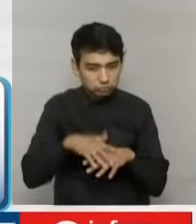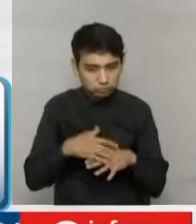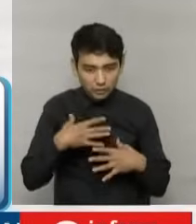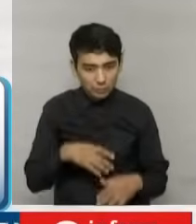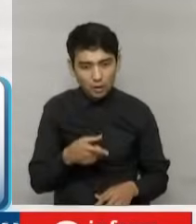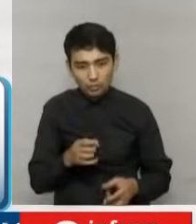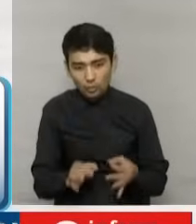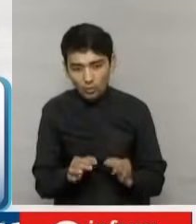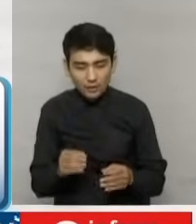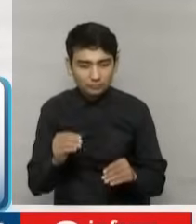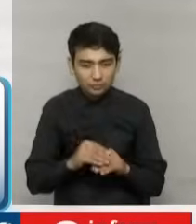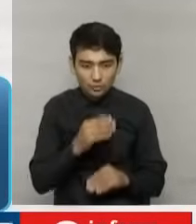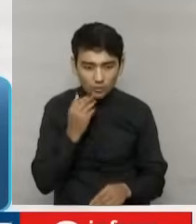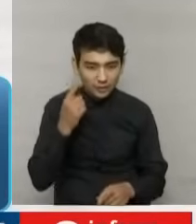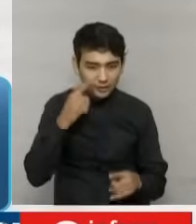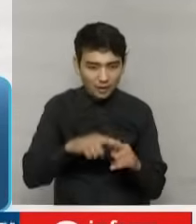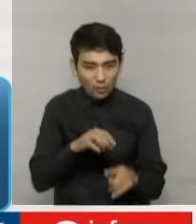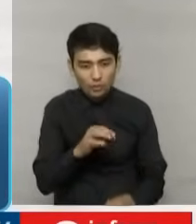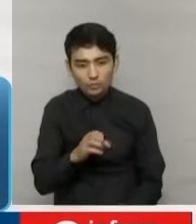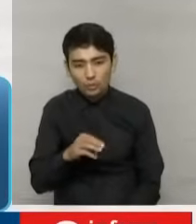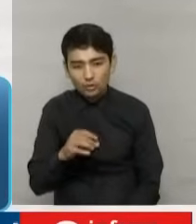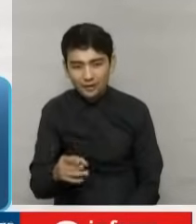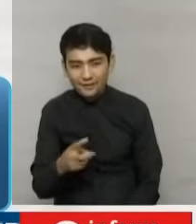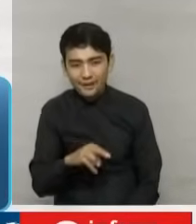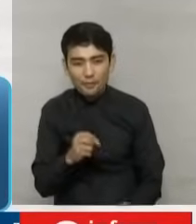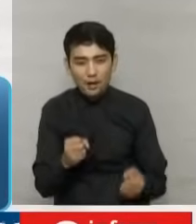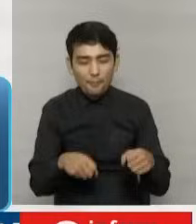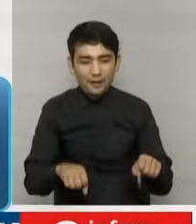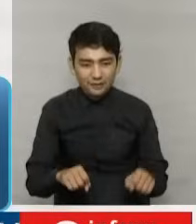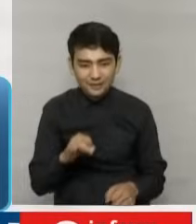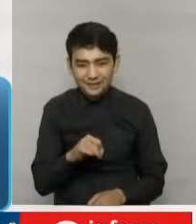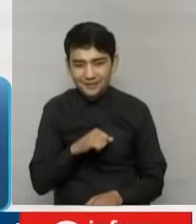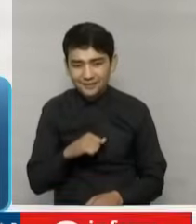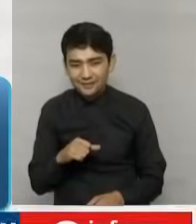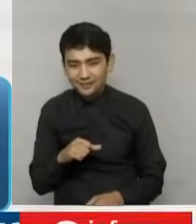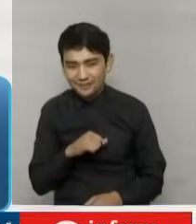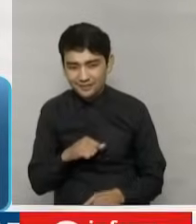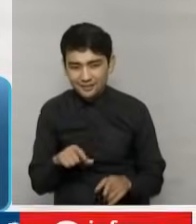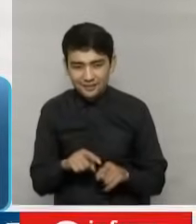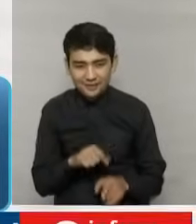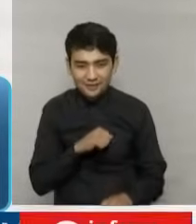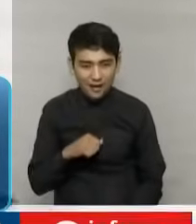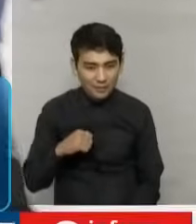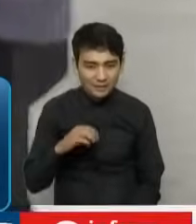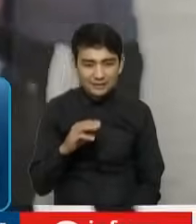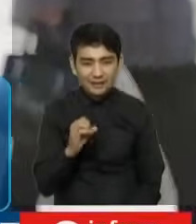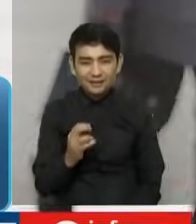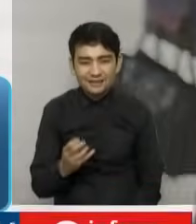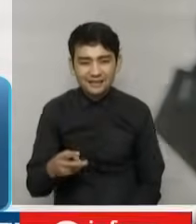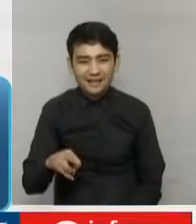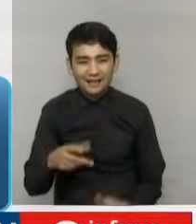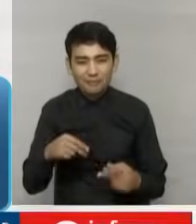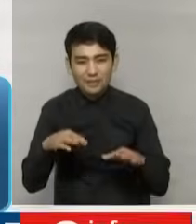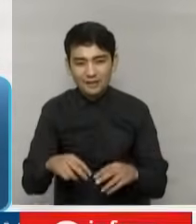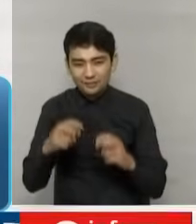прописаны нормы прохождения техосмотра для мотоцикла. Даже сама станция, которая проводит